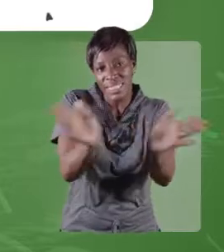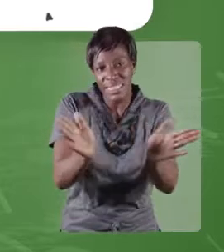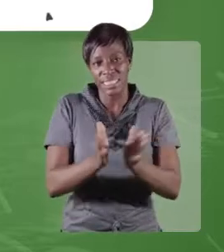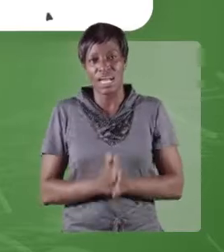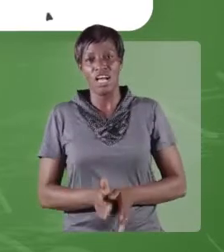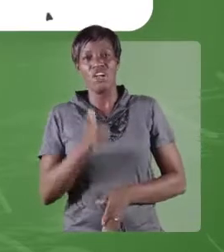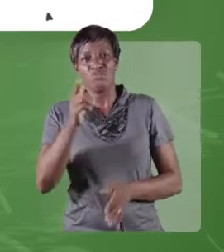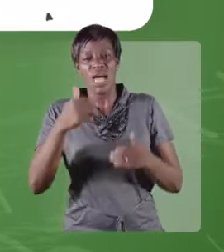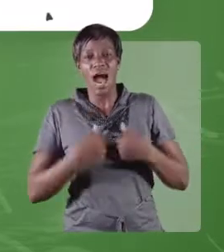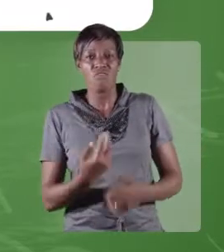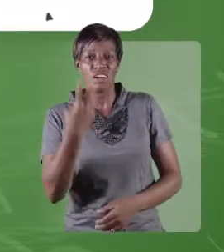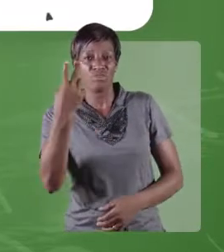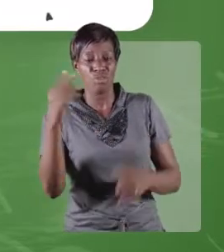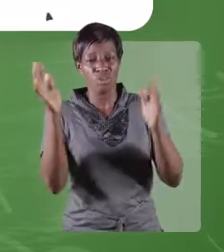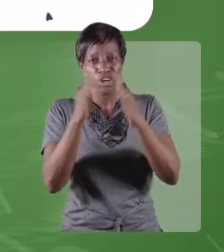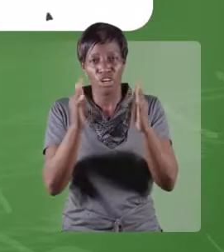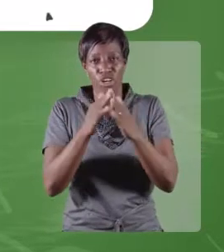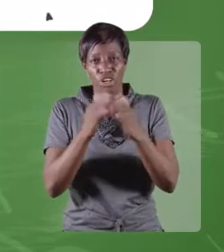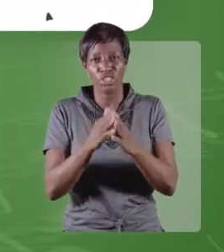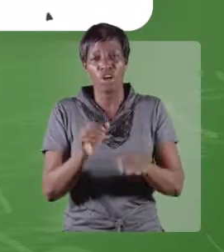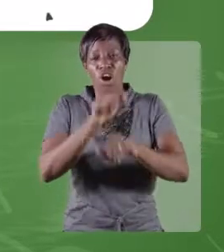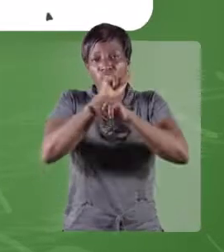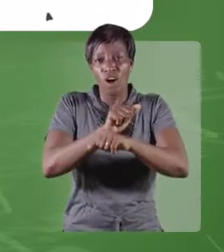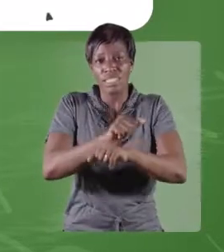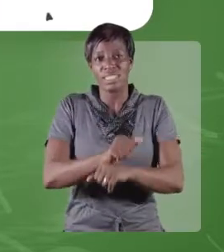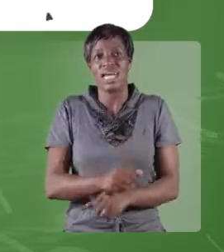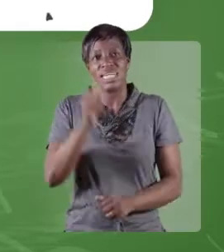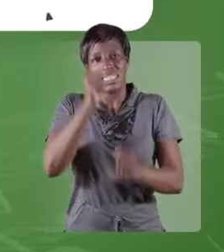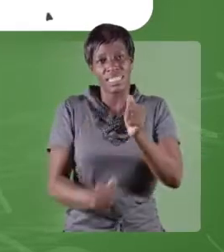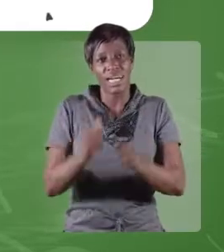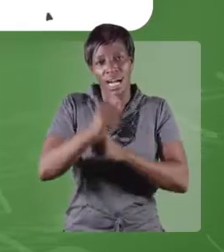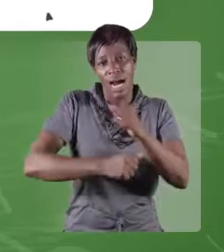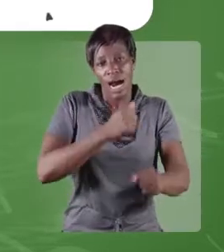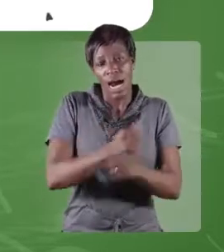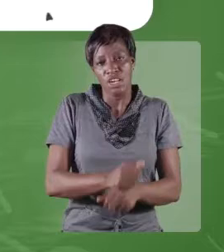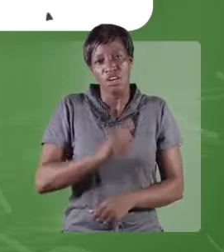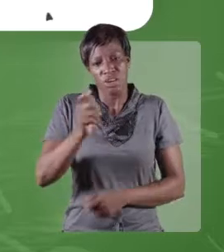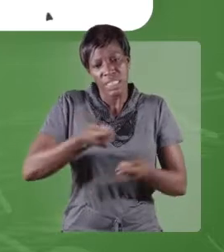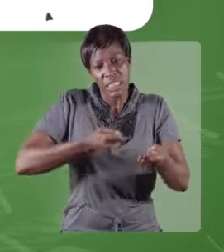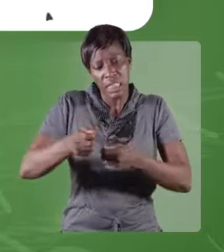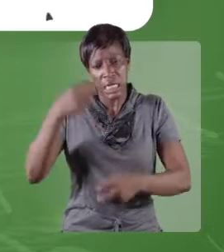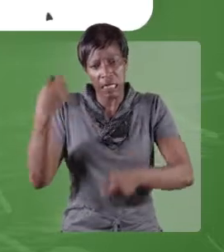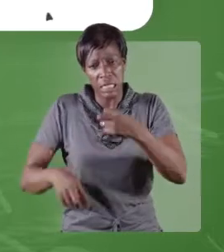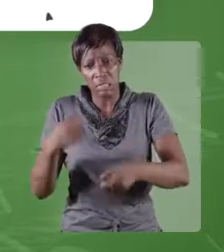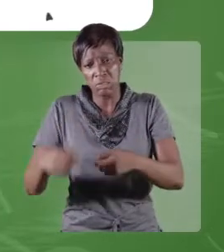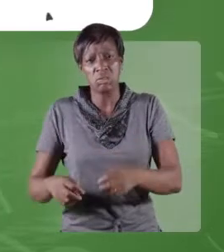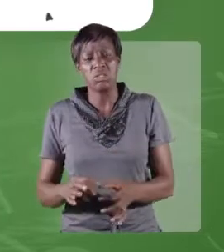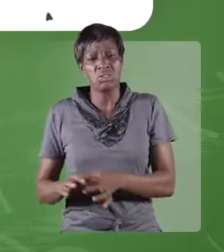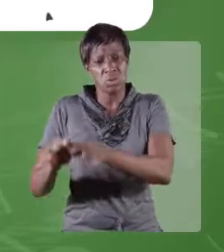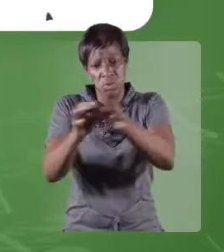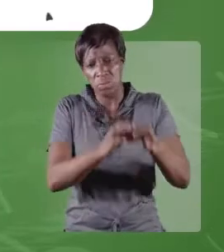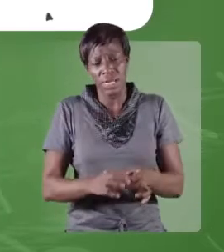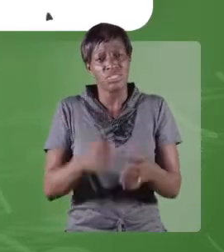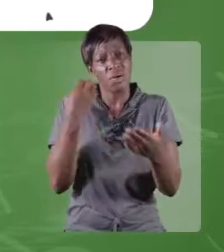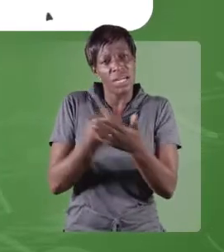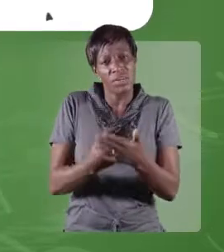sessions ordinaires par an. Il coordonne les questions de coopération économique et sociale.